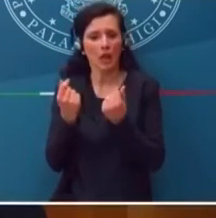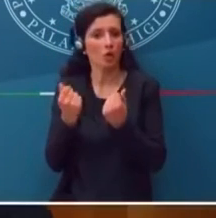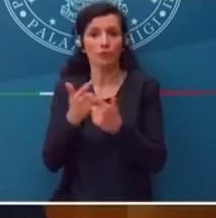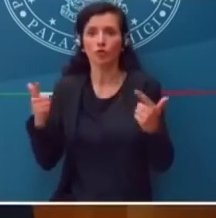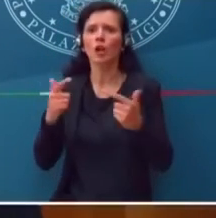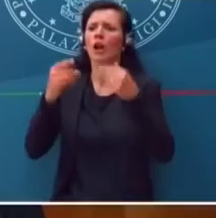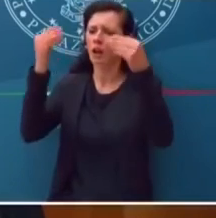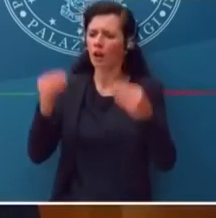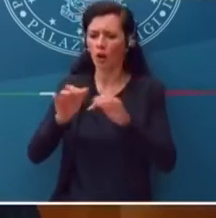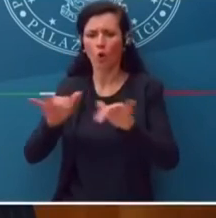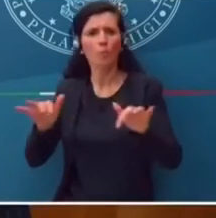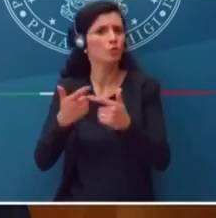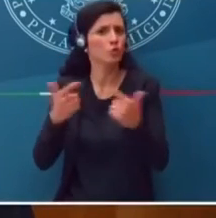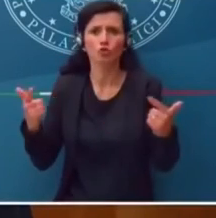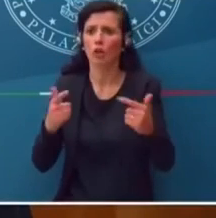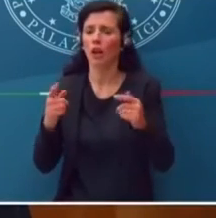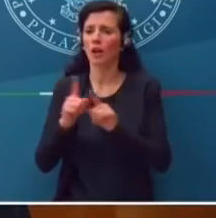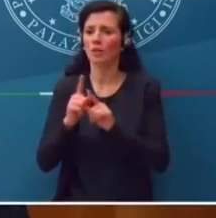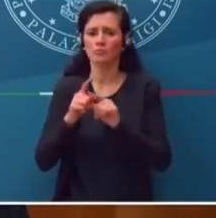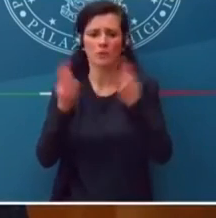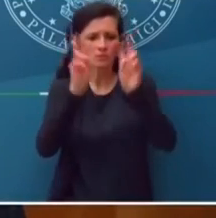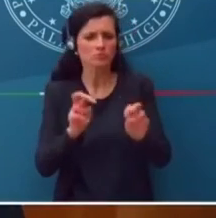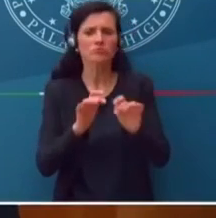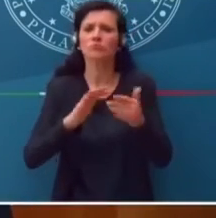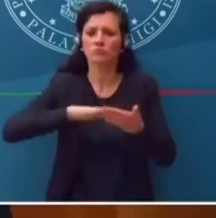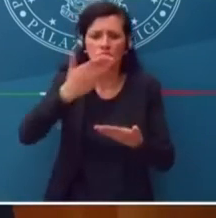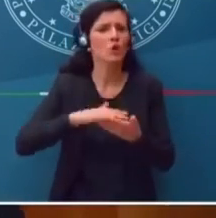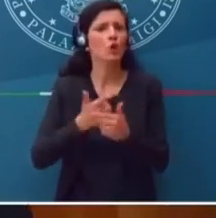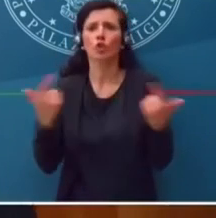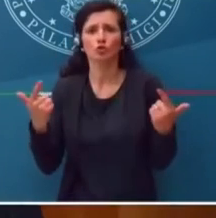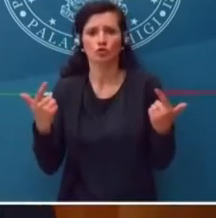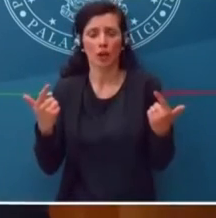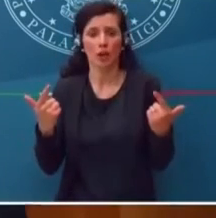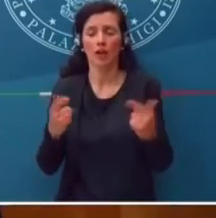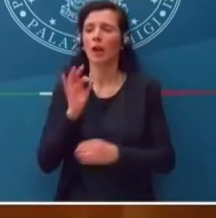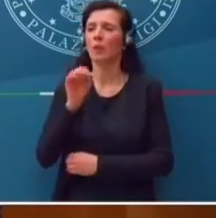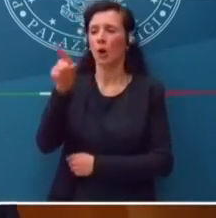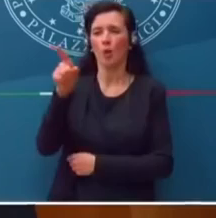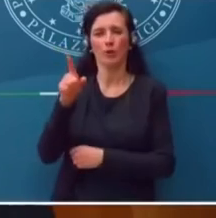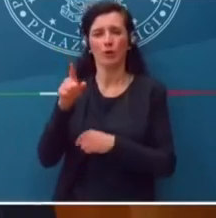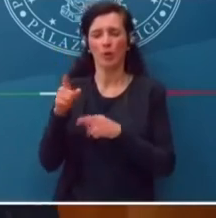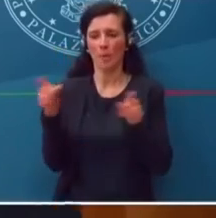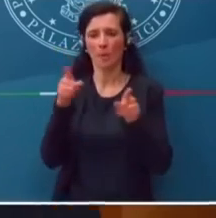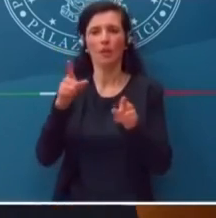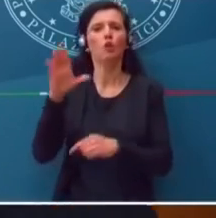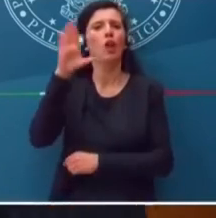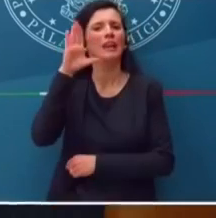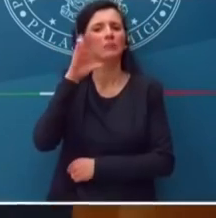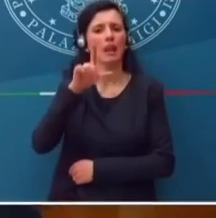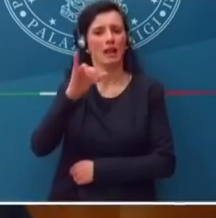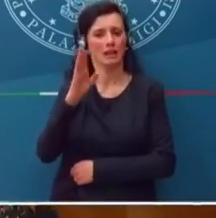device a casa, non hanno supporti, non hanno personal computer. Allora, mentre lei era in Libia, ma la dottoressa lo sapeva e la